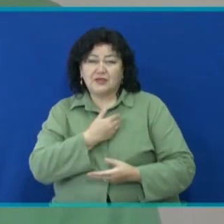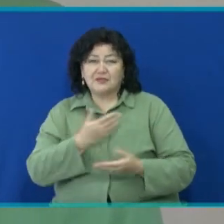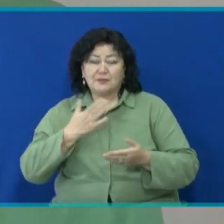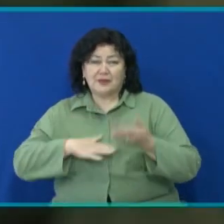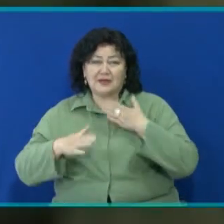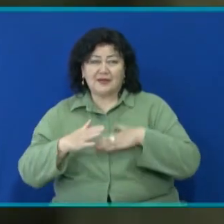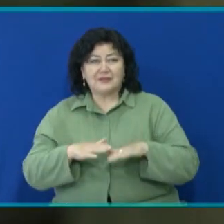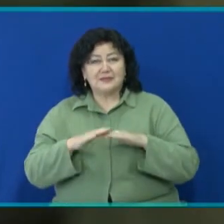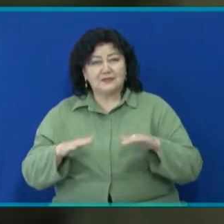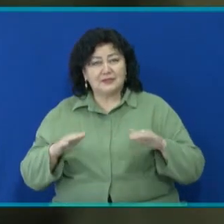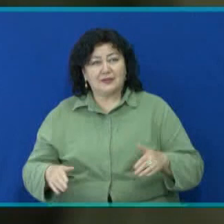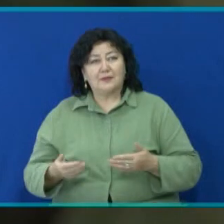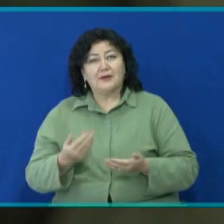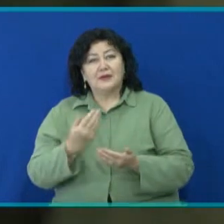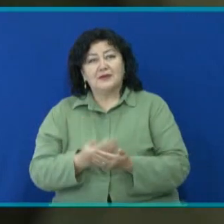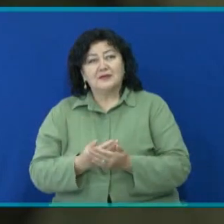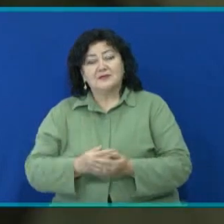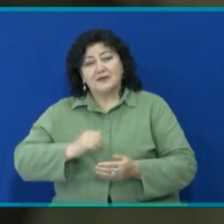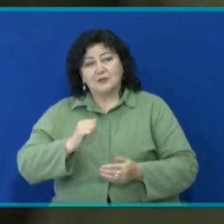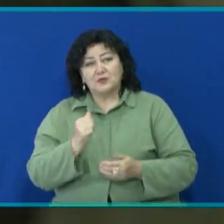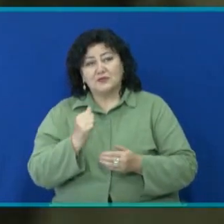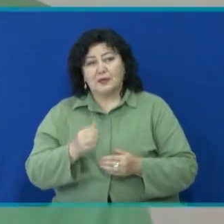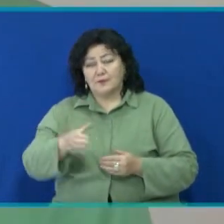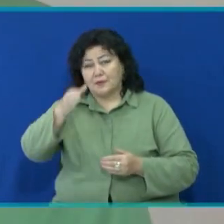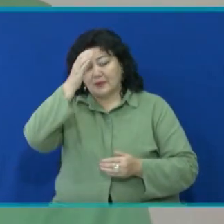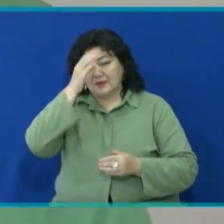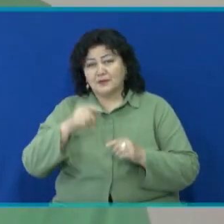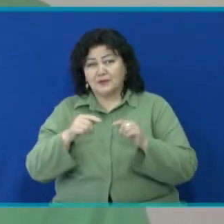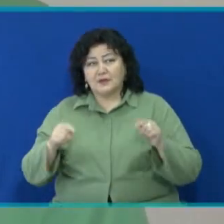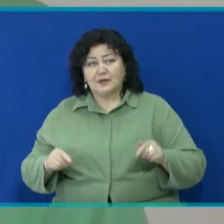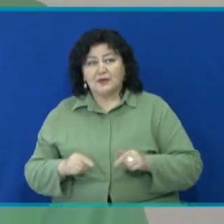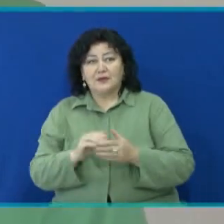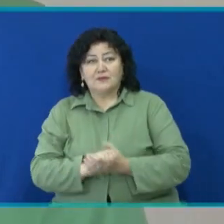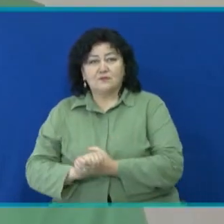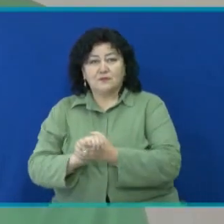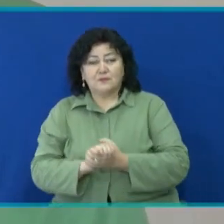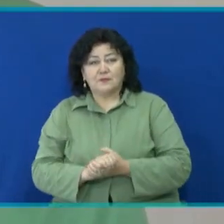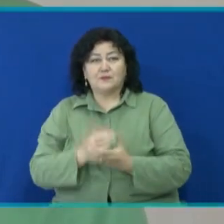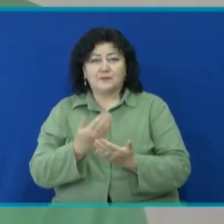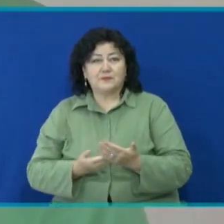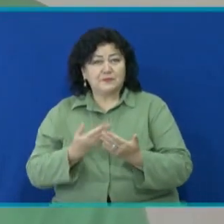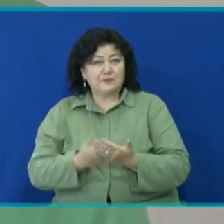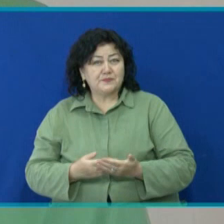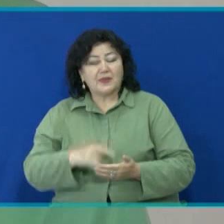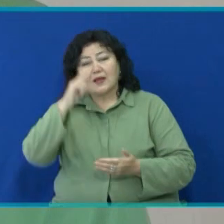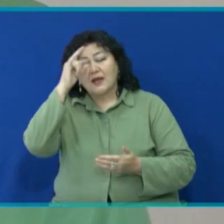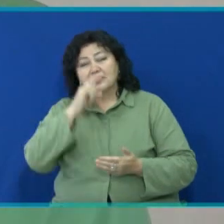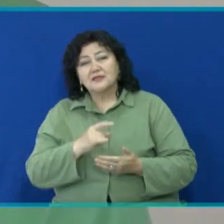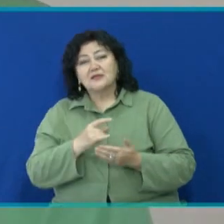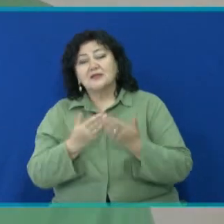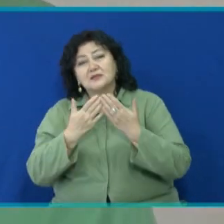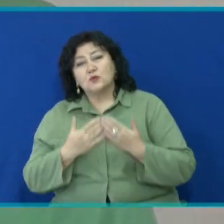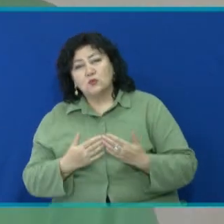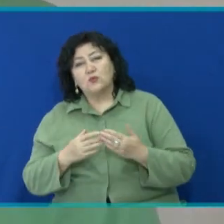осы форматта өзіміздің серіктестеріміз, білім беру мекемелерімен ынтымақтастығымызды ұсынамыз. Өйткені, қазақстандық патриотизмді